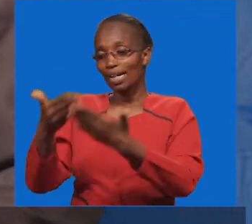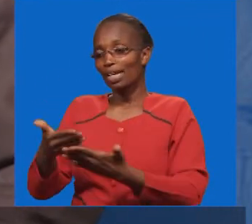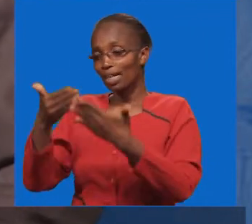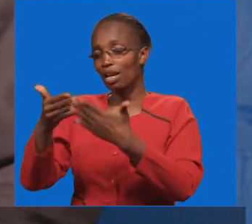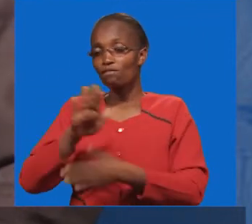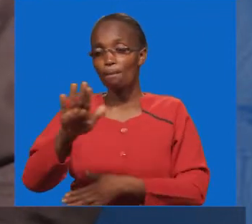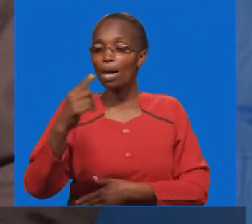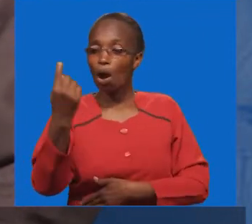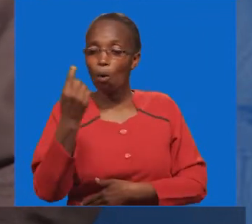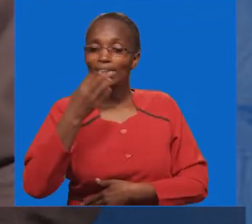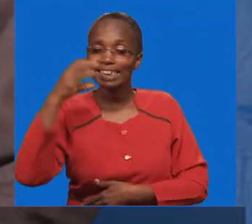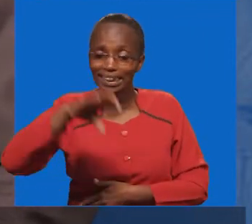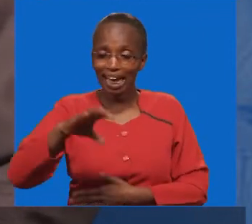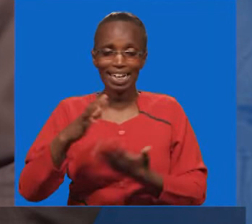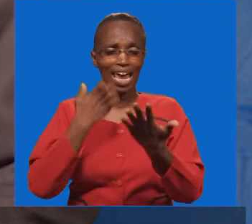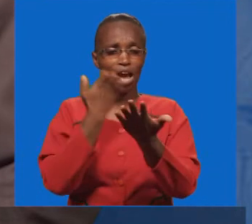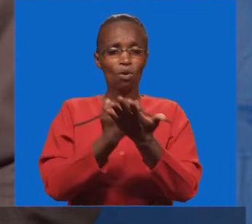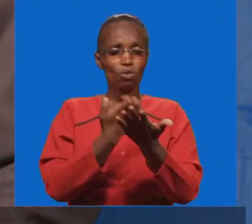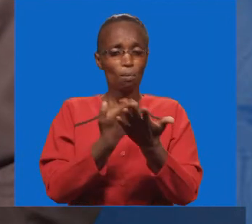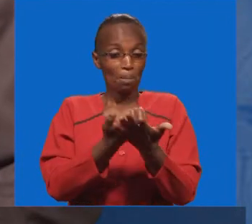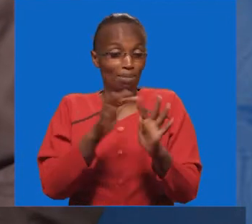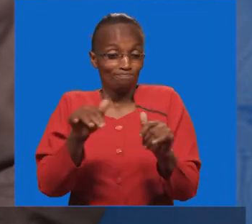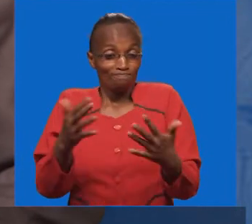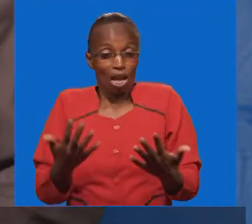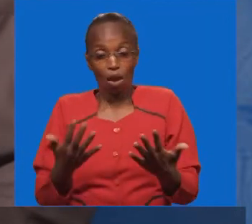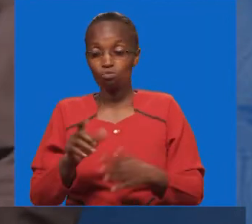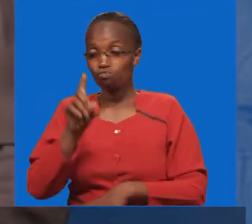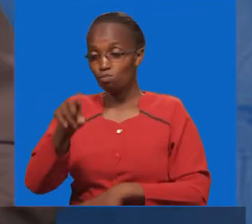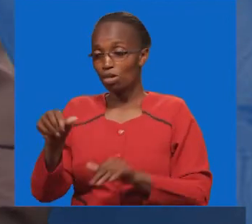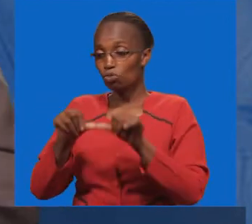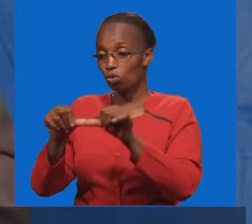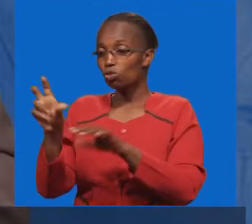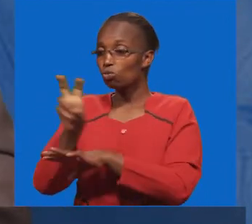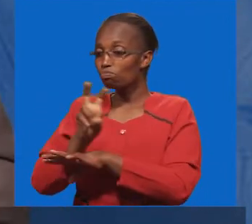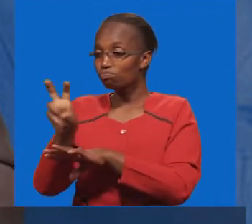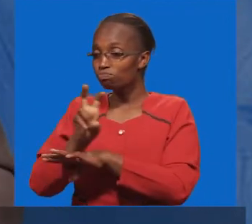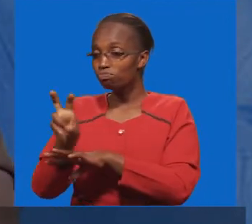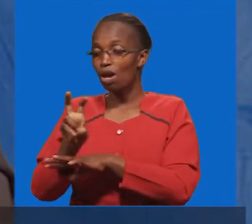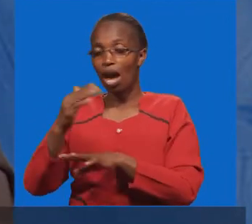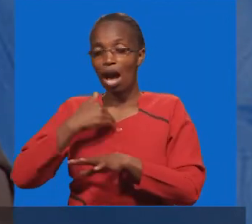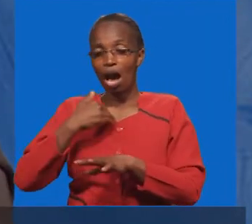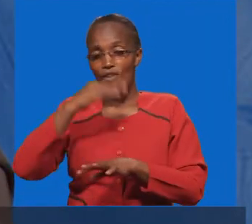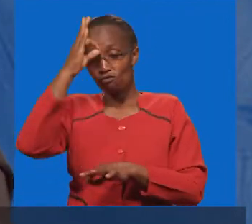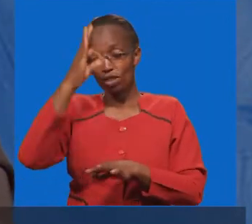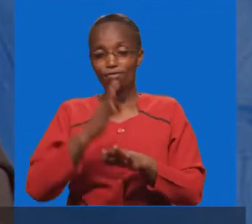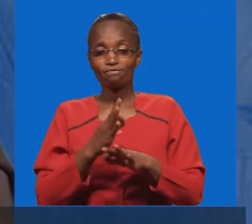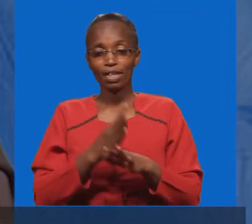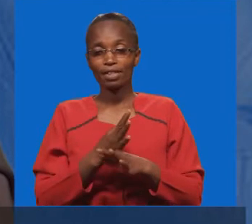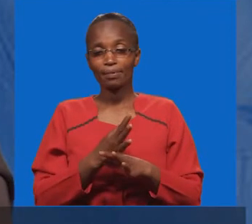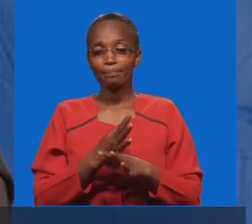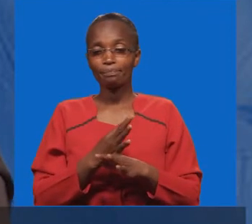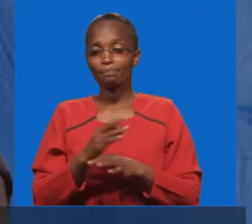tukaangamia, maana alitupenda. Na kama alitupenda akamtoa mwanawe, je, na uchumi ataweza kuhalalisha? Tuzidi